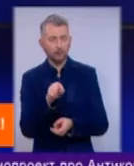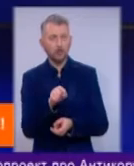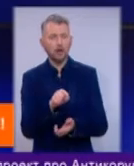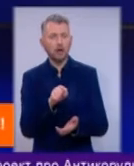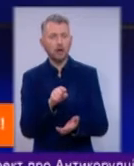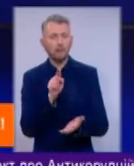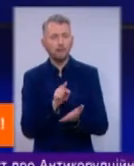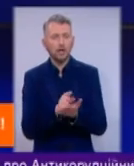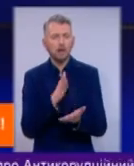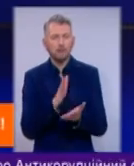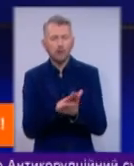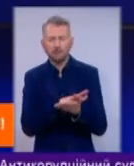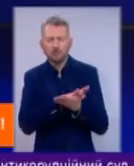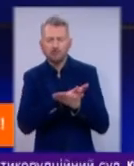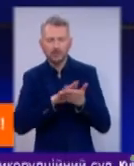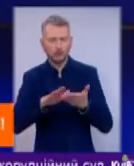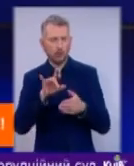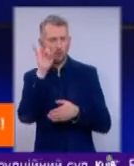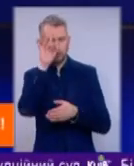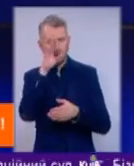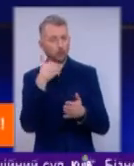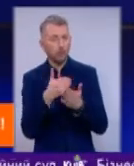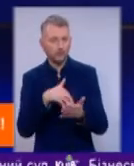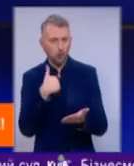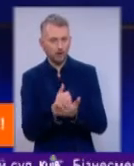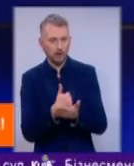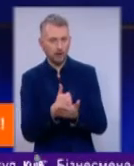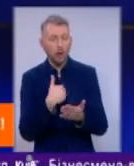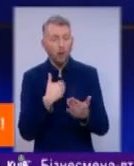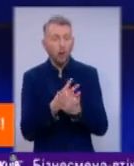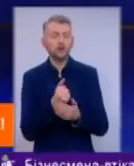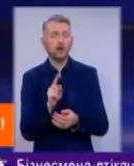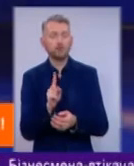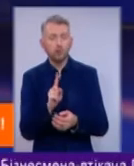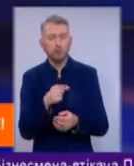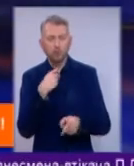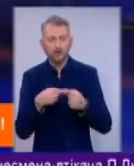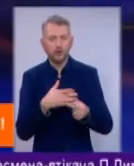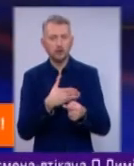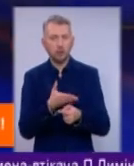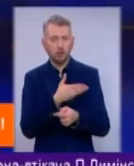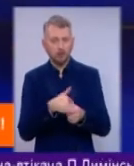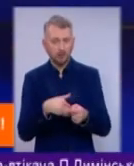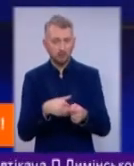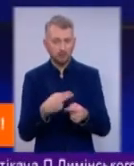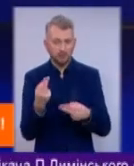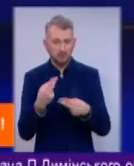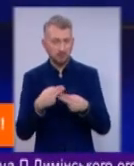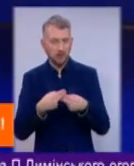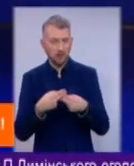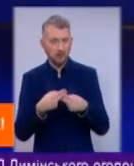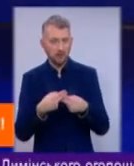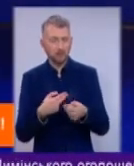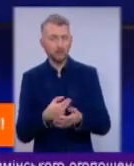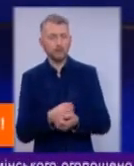мати кристально чисту репутацію. От що ключове. От на чому постійно нас збивають. Фокус нашого